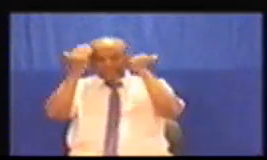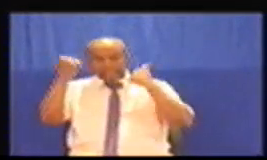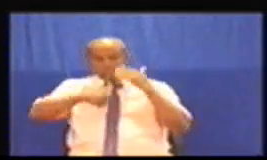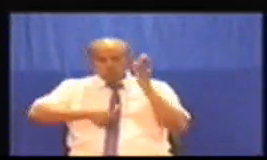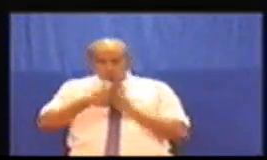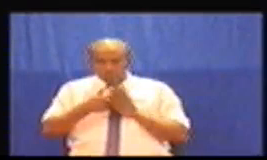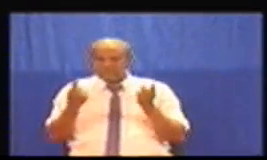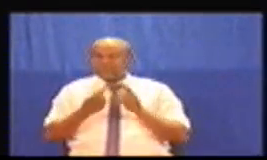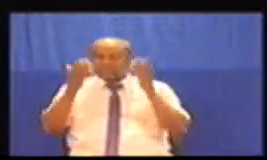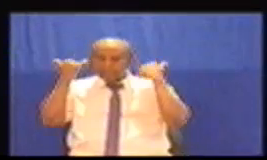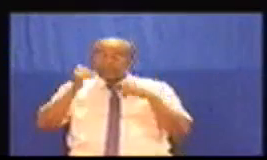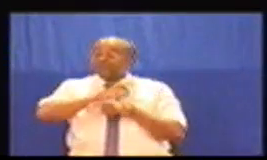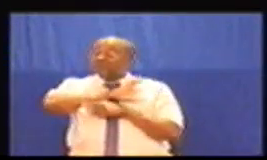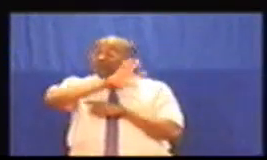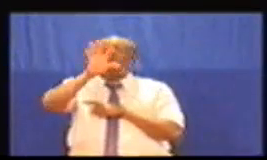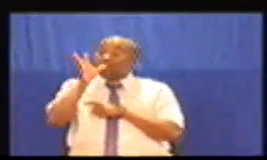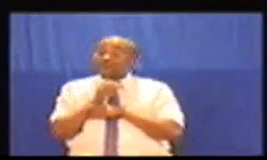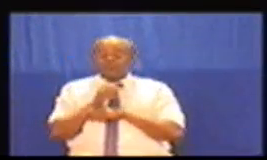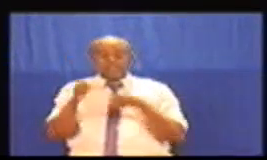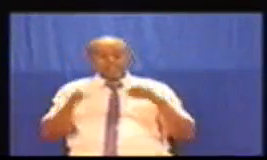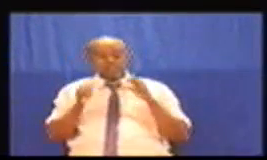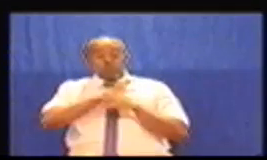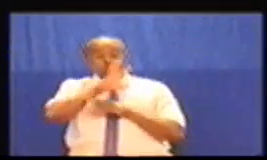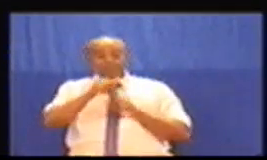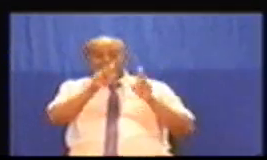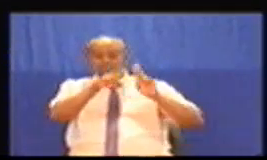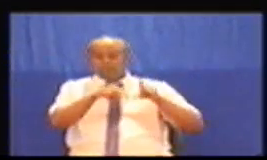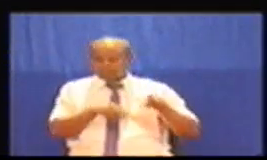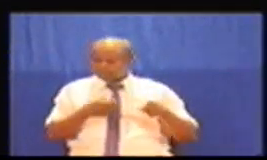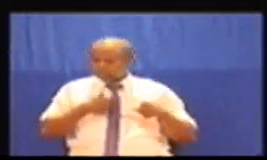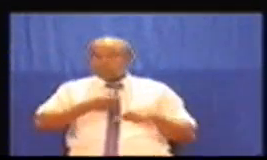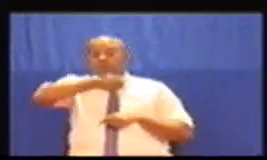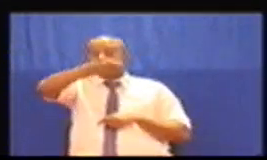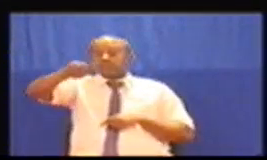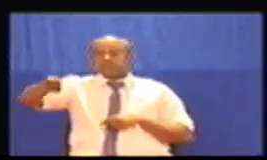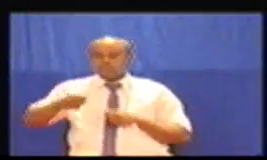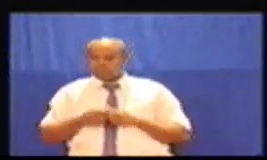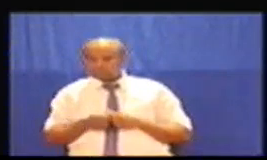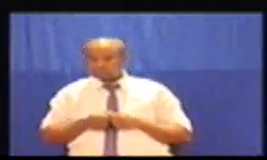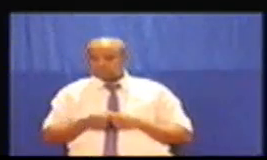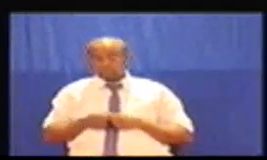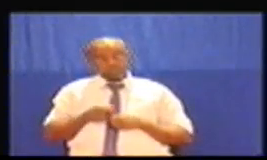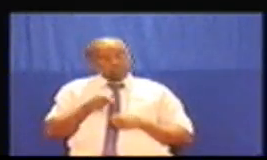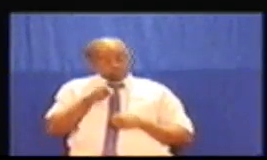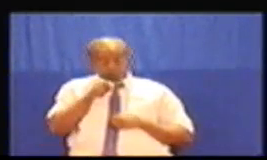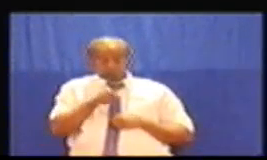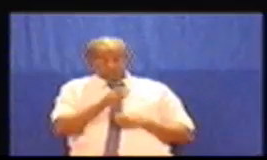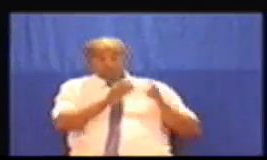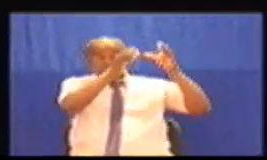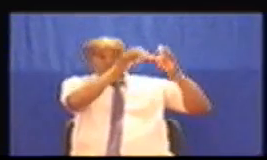kuu na timu nzima ya mahakama, wote kabisa. Muhimili huu umesimama kama